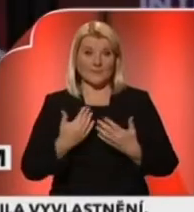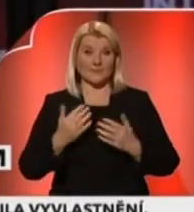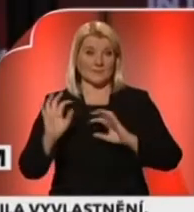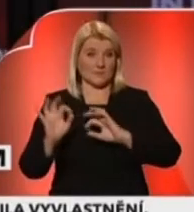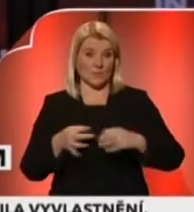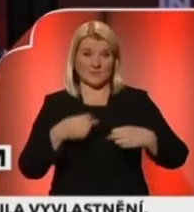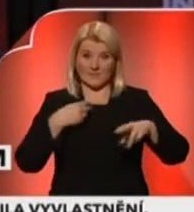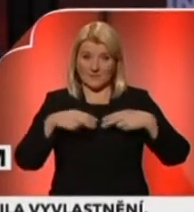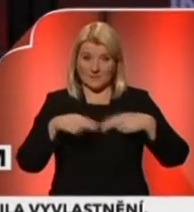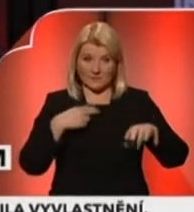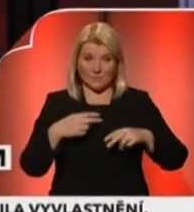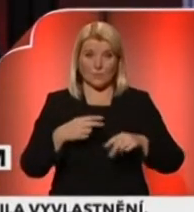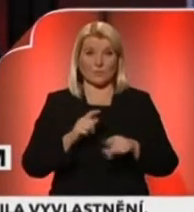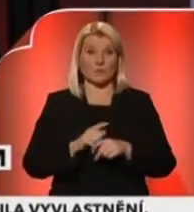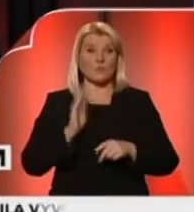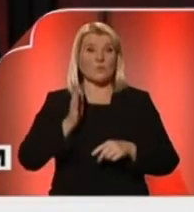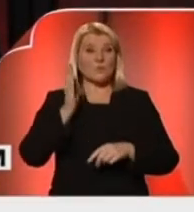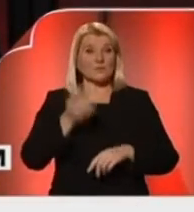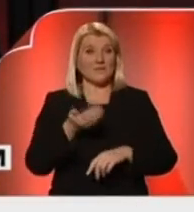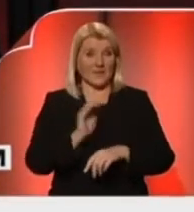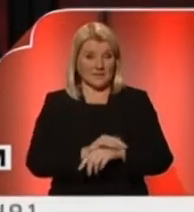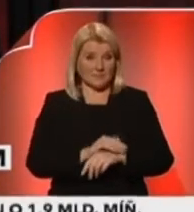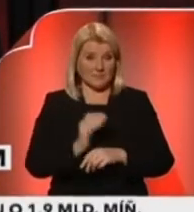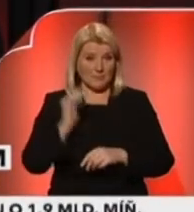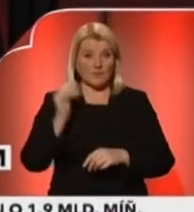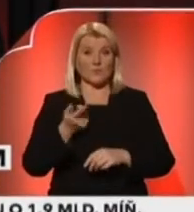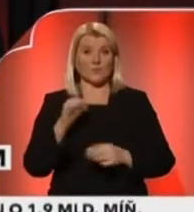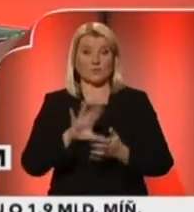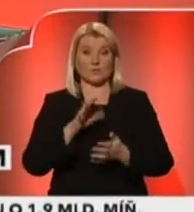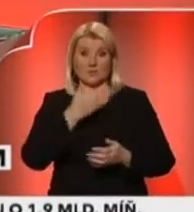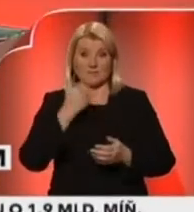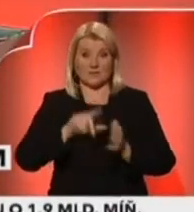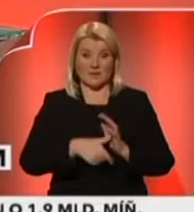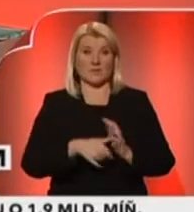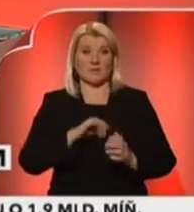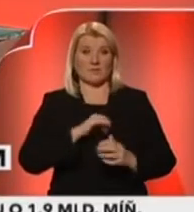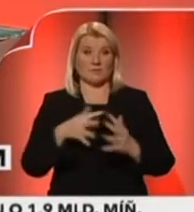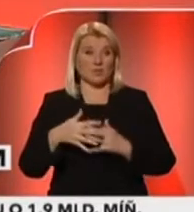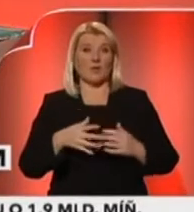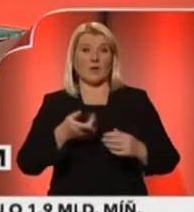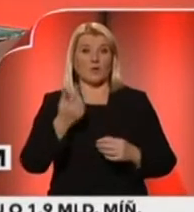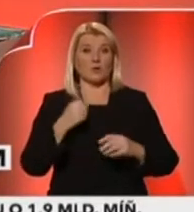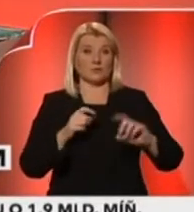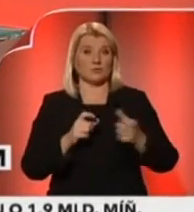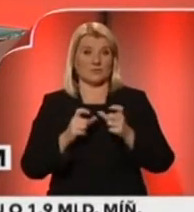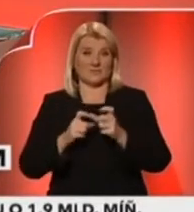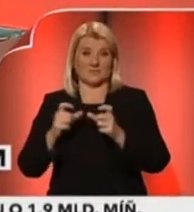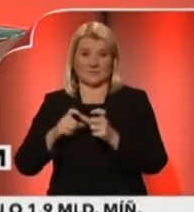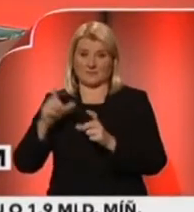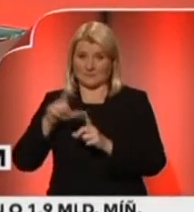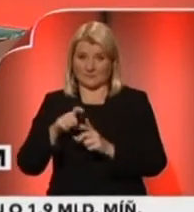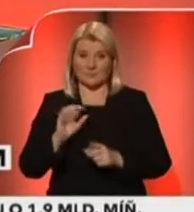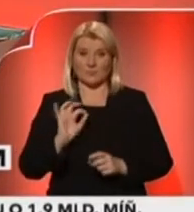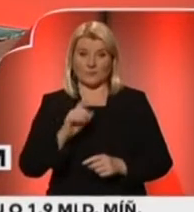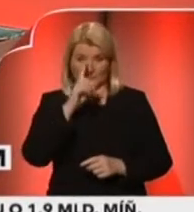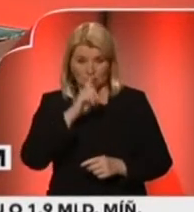A hostem interview ČT24 je budoucí hejtman Středočeského kraje Josef Řihák z ČSSD. Dobrý večer vám přeji.